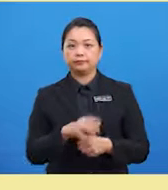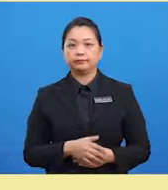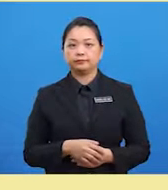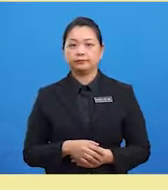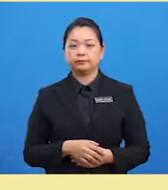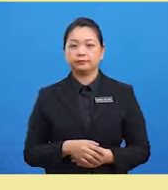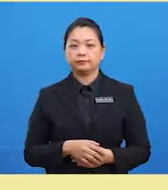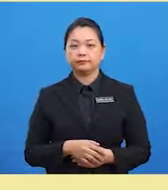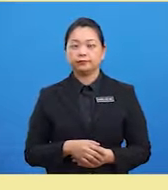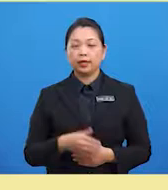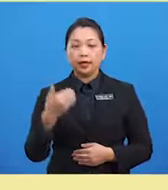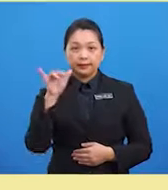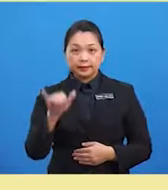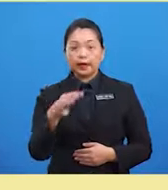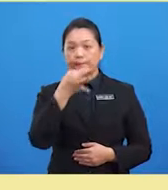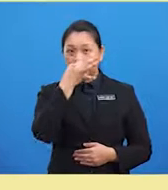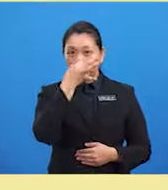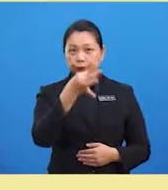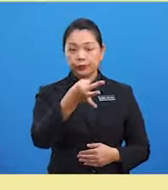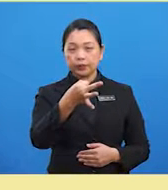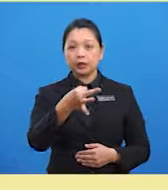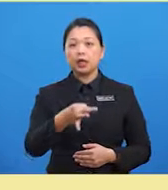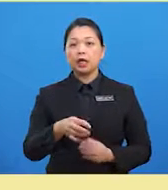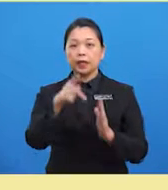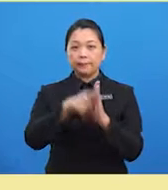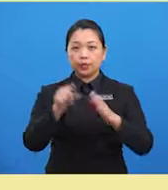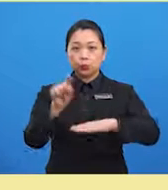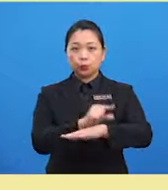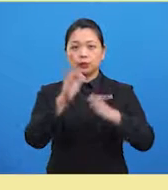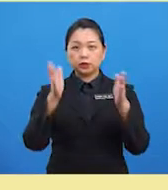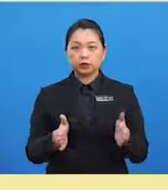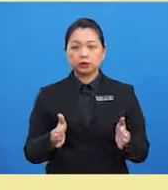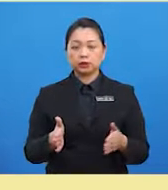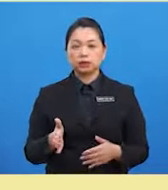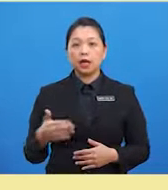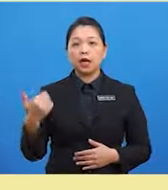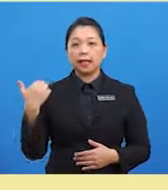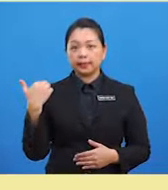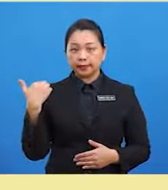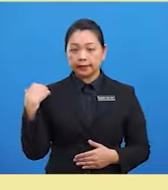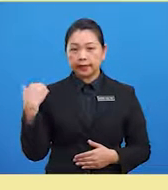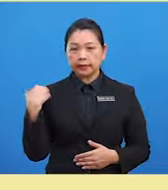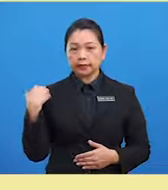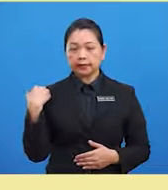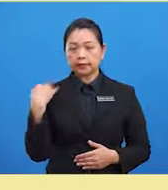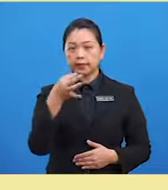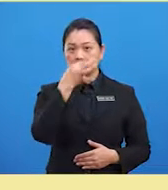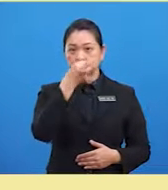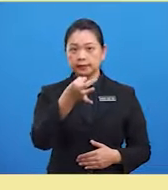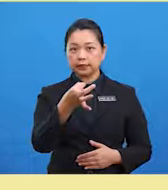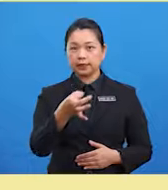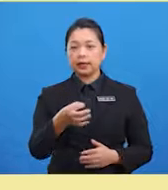Rangsangan-rangsangan yang mempengaruhi pengguna terdiri daripada rangsangan